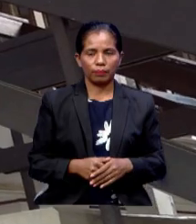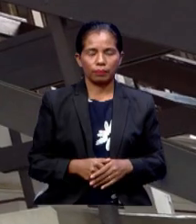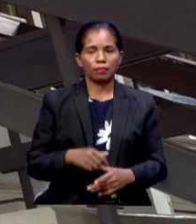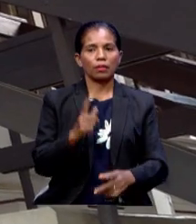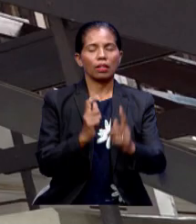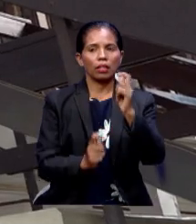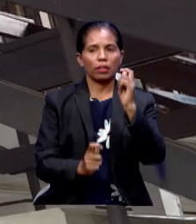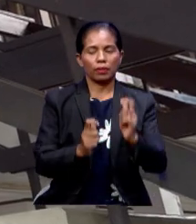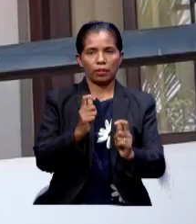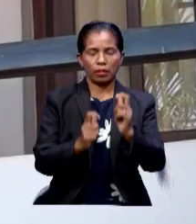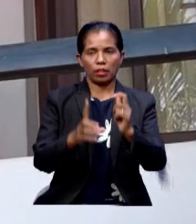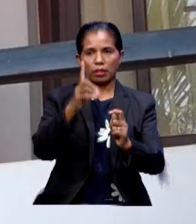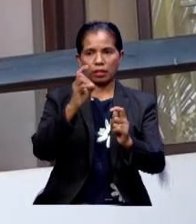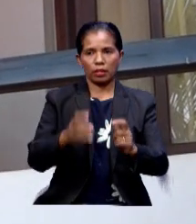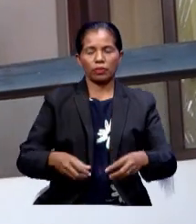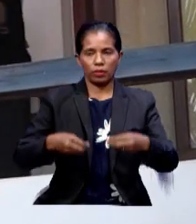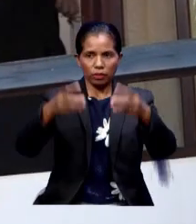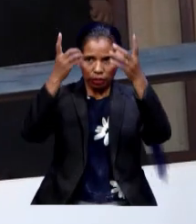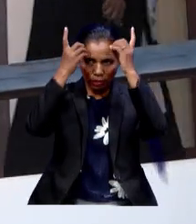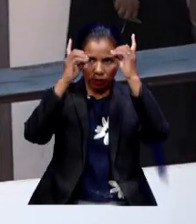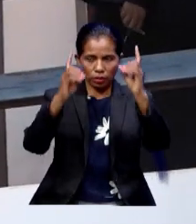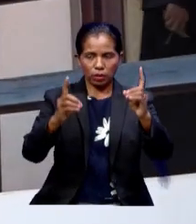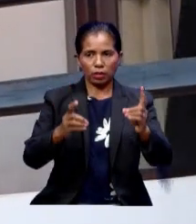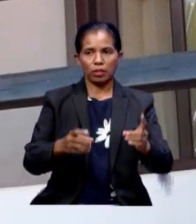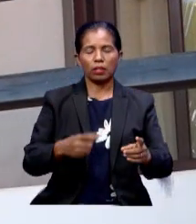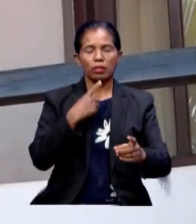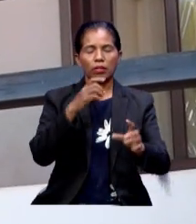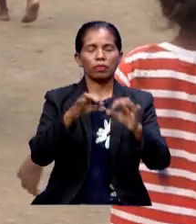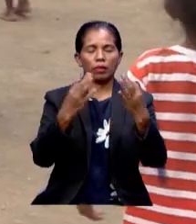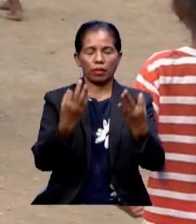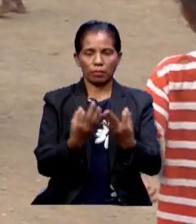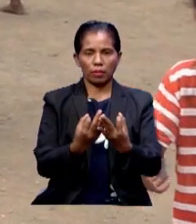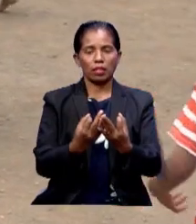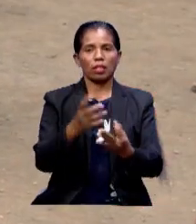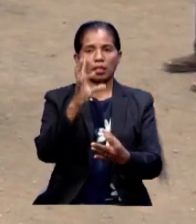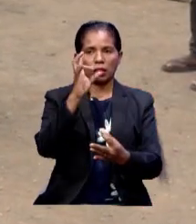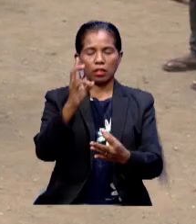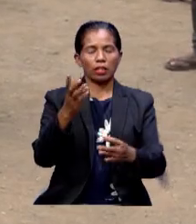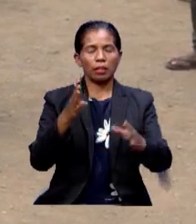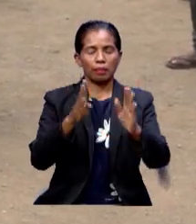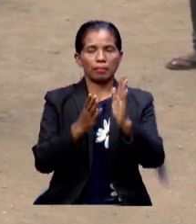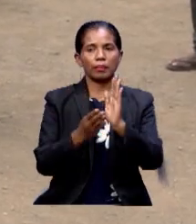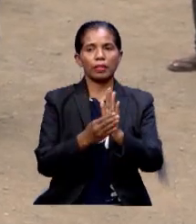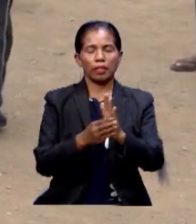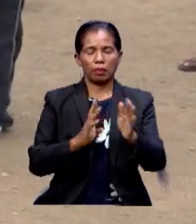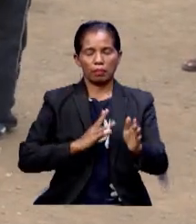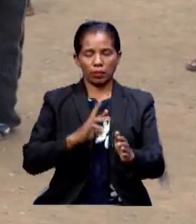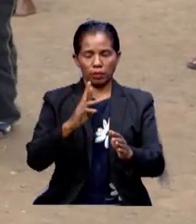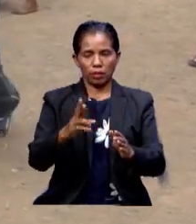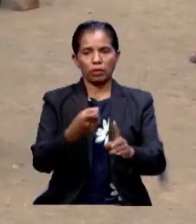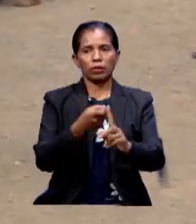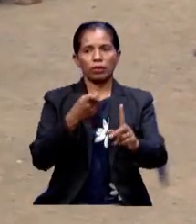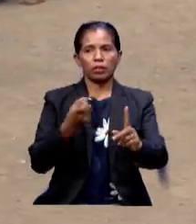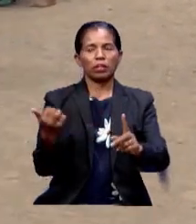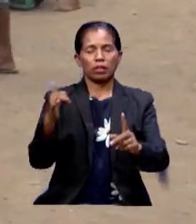Tribunal Distrital Dili hasai wana desizaun hodi haruka sai familia umakain hitu iha be kusik raik husi sirne hela fating